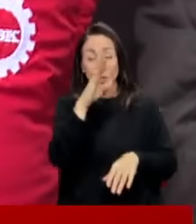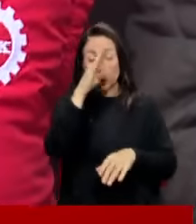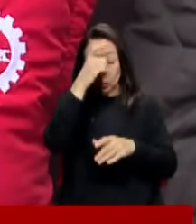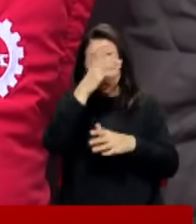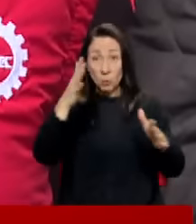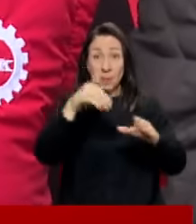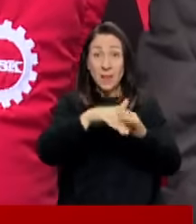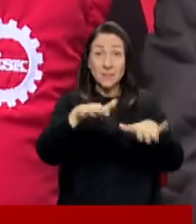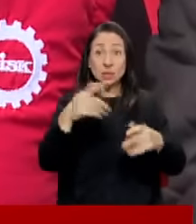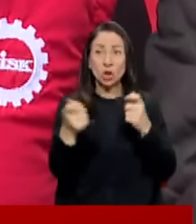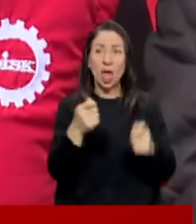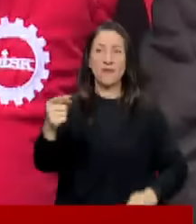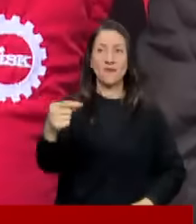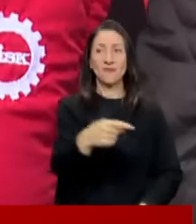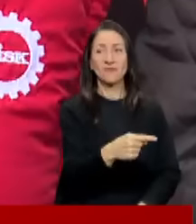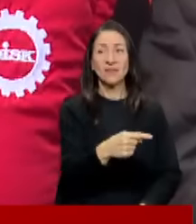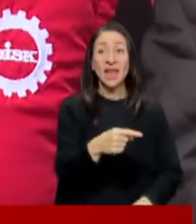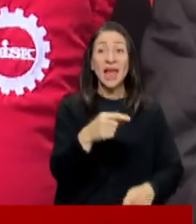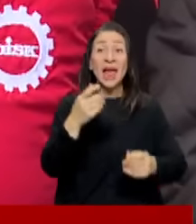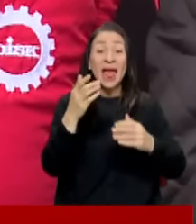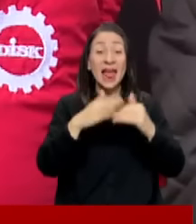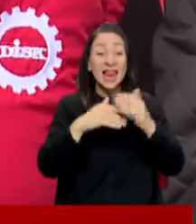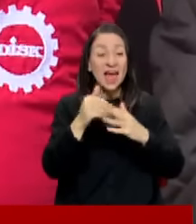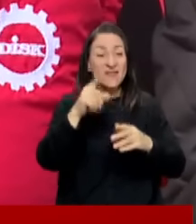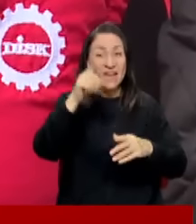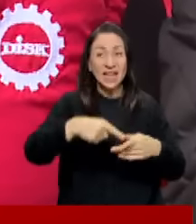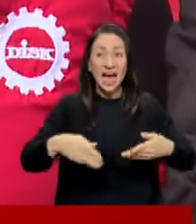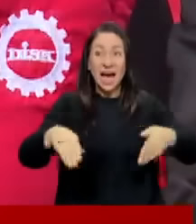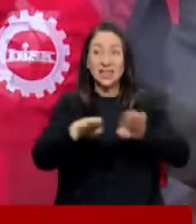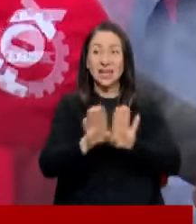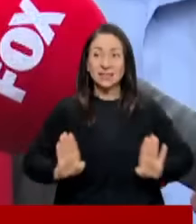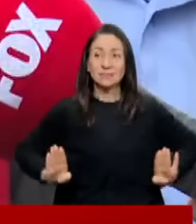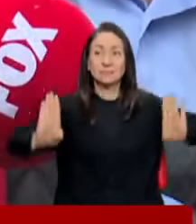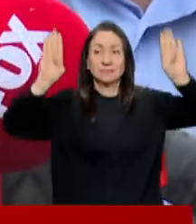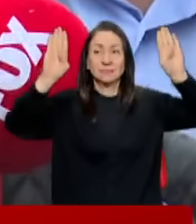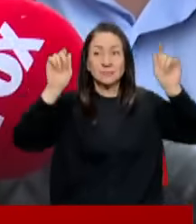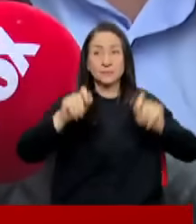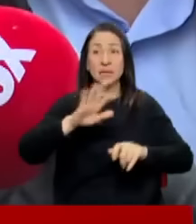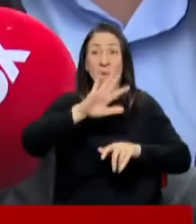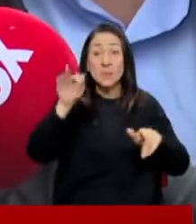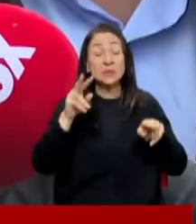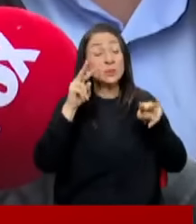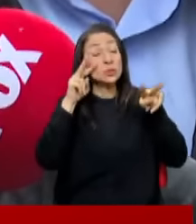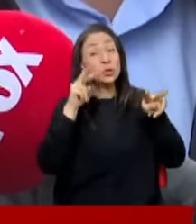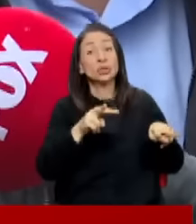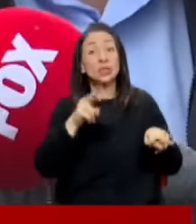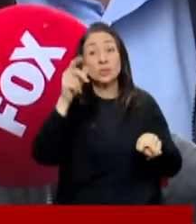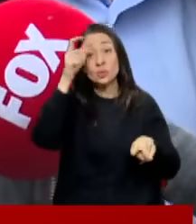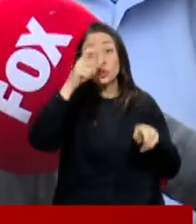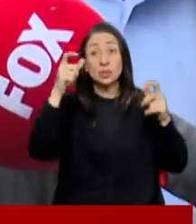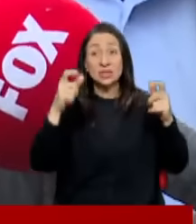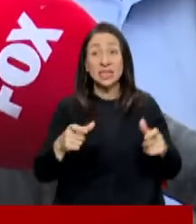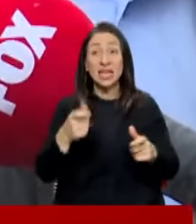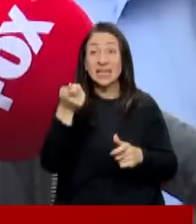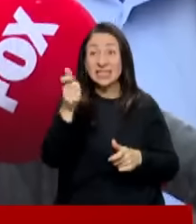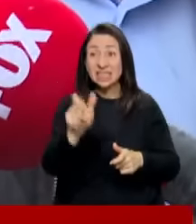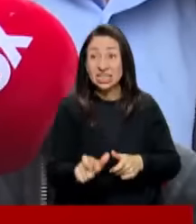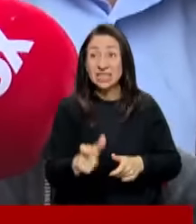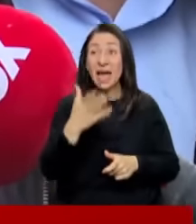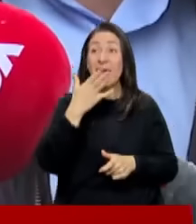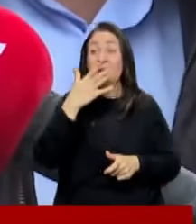Millet Meclisi'ni göreve çağırıyoruz. Eller vergide adalet için kalksın. Hepimiz göreceğiz bu ülkede